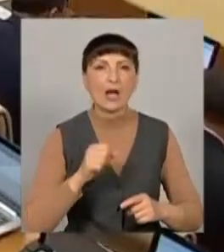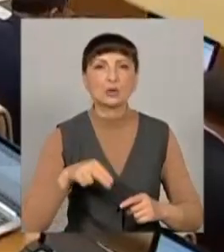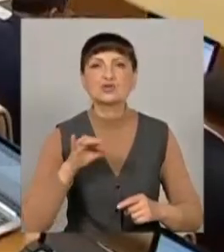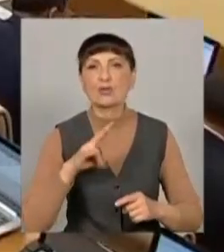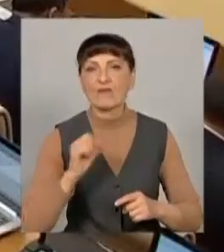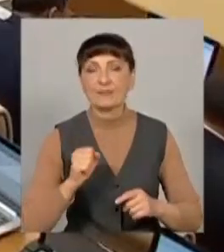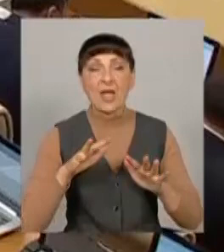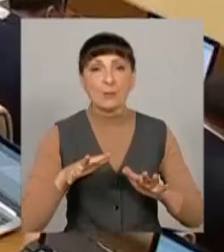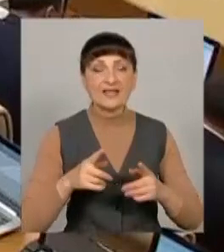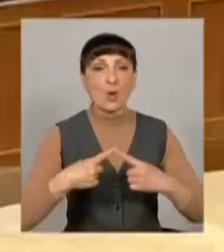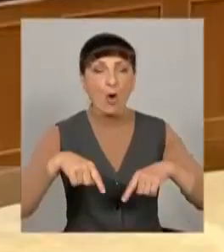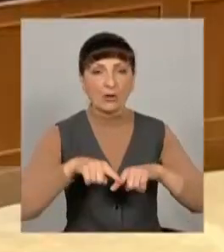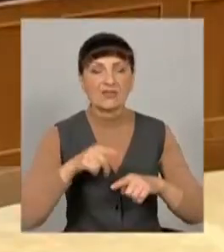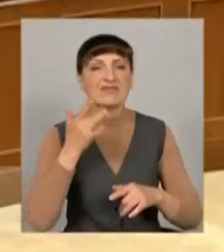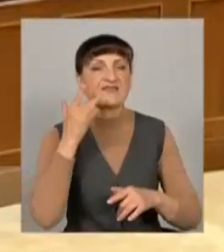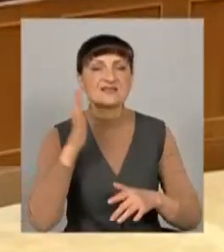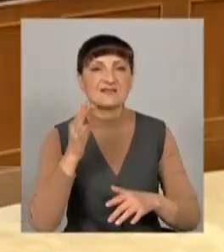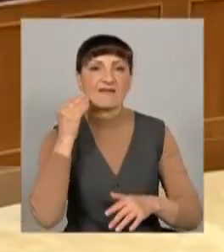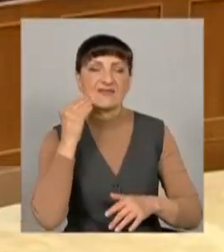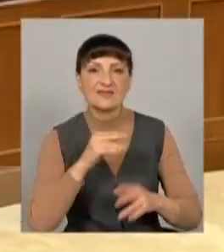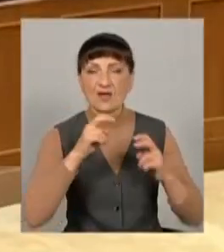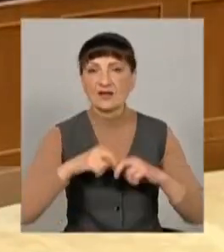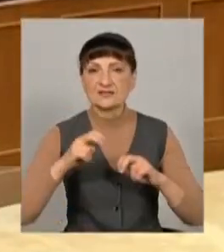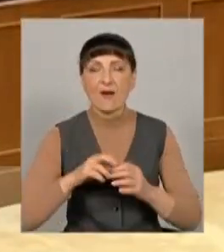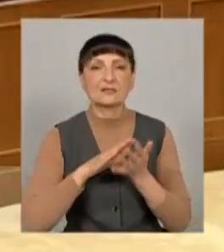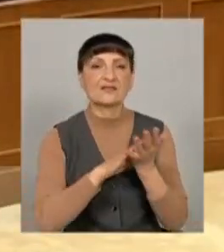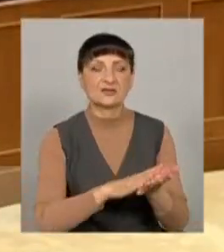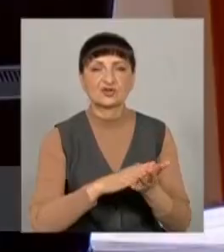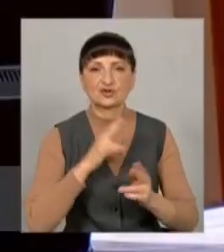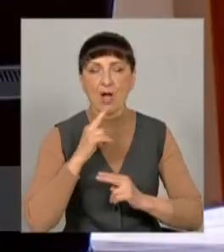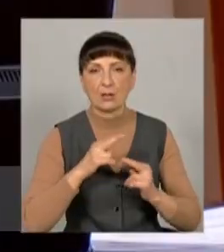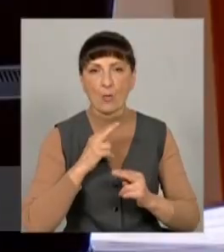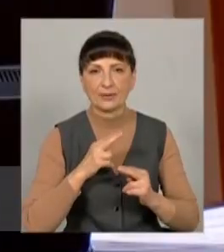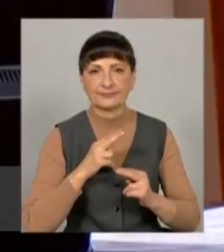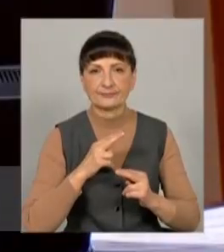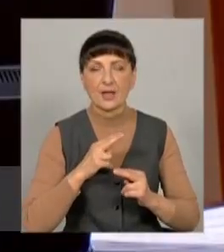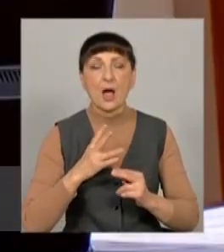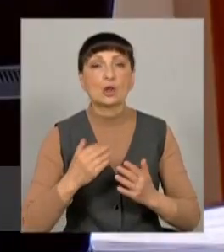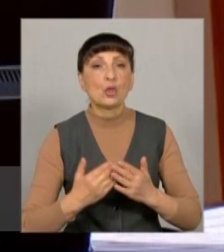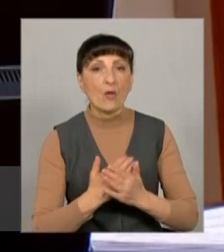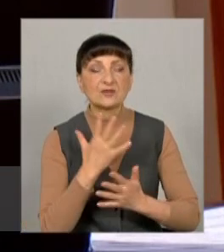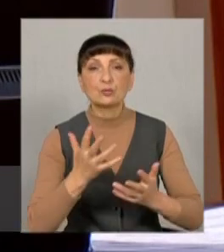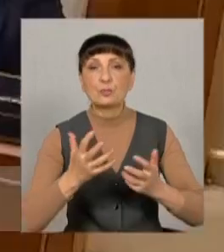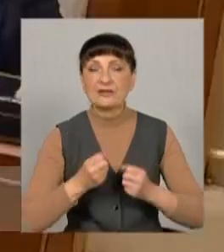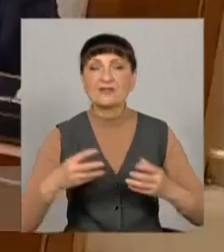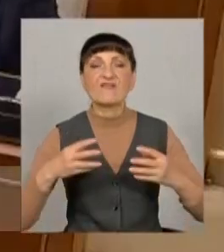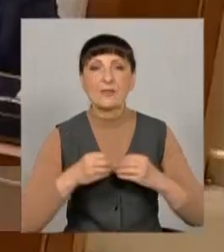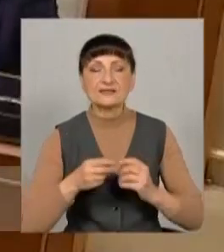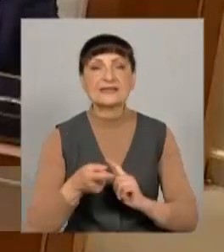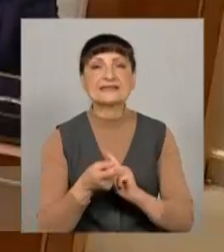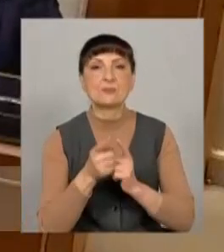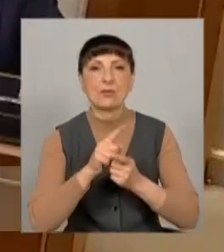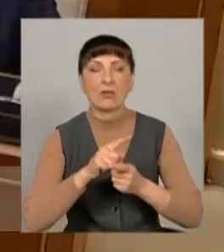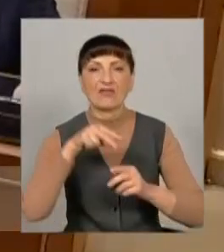как местные исполнительные органы не всегда эффективно рассматривают поступающие жалобы, отмечает министр. Новшество будет принято вместе с изменениями